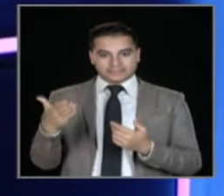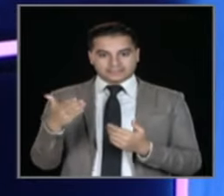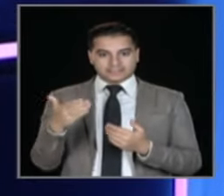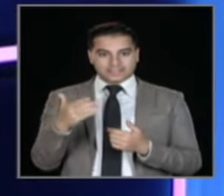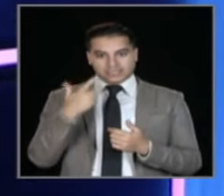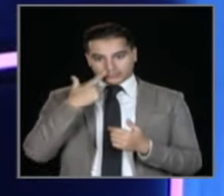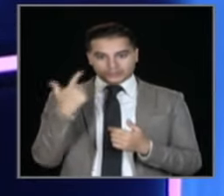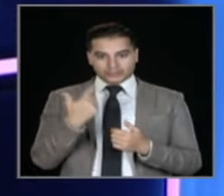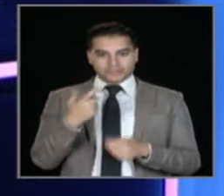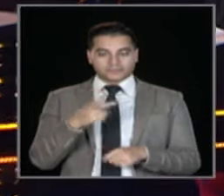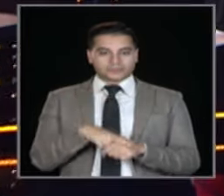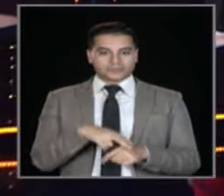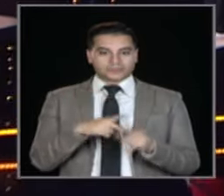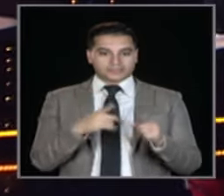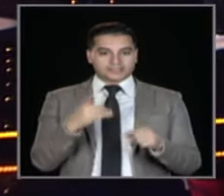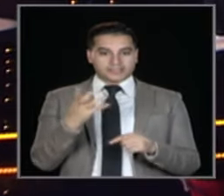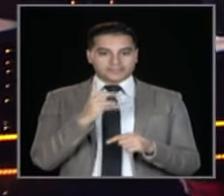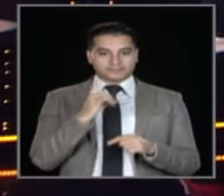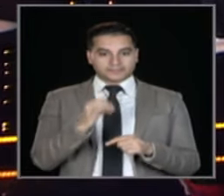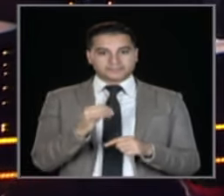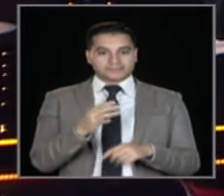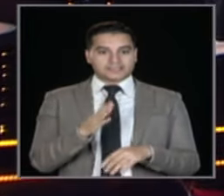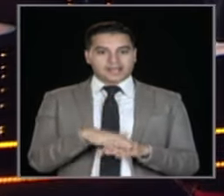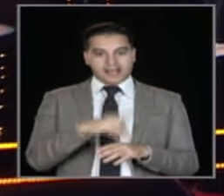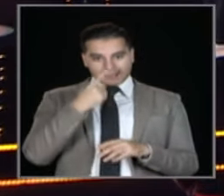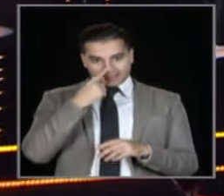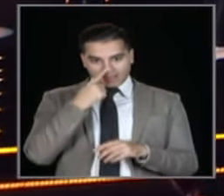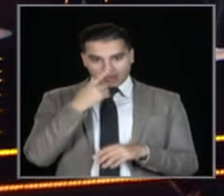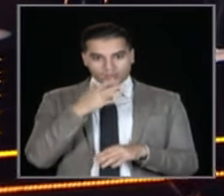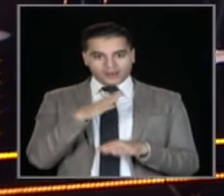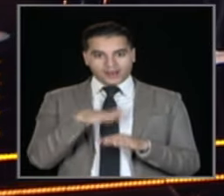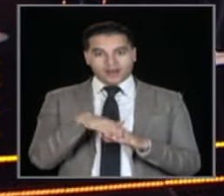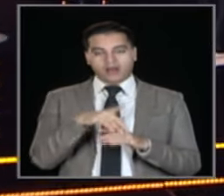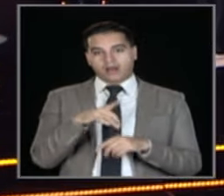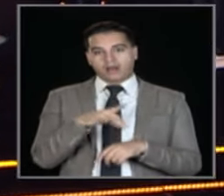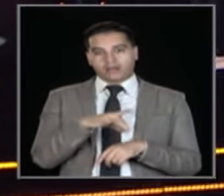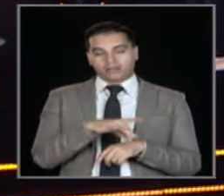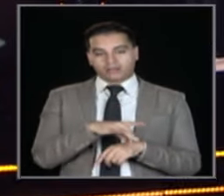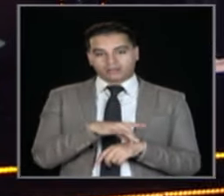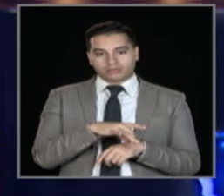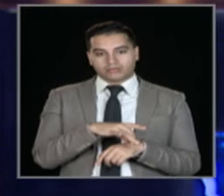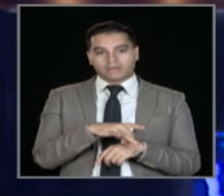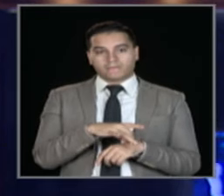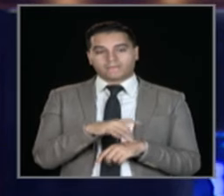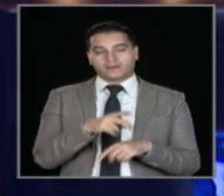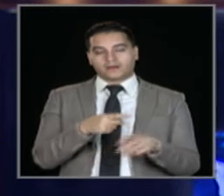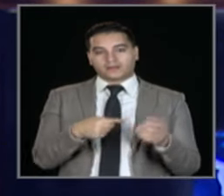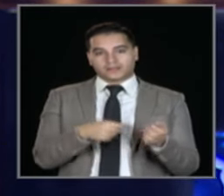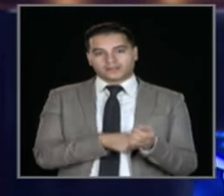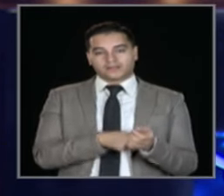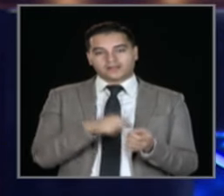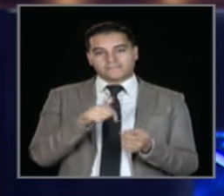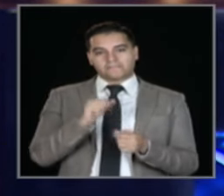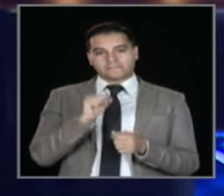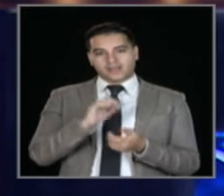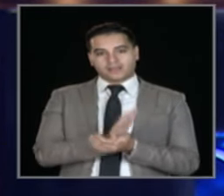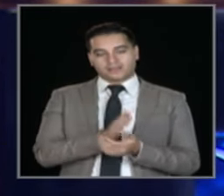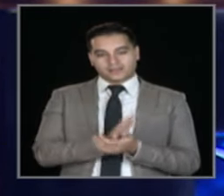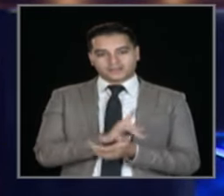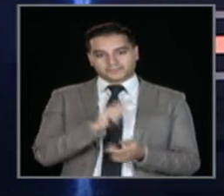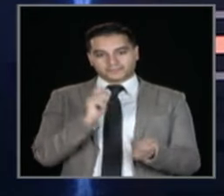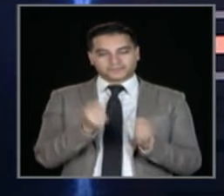عين شمس، 50 الثانوية الفنية للتمريض الغربية. وعندنا تغيير في الثانوية